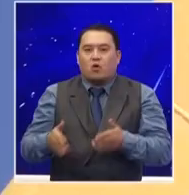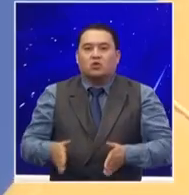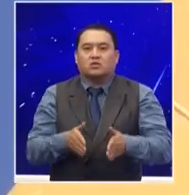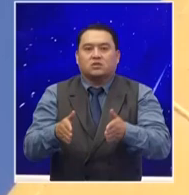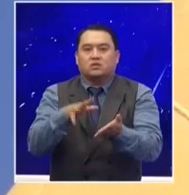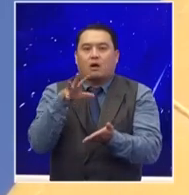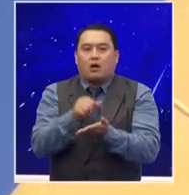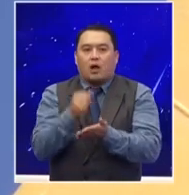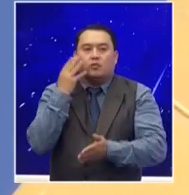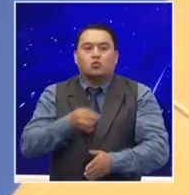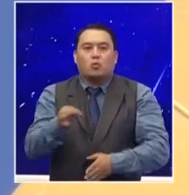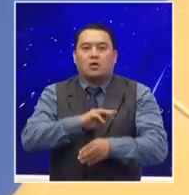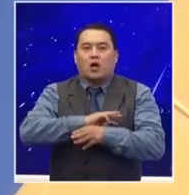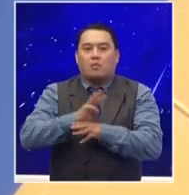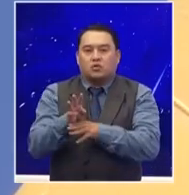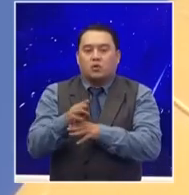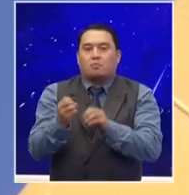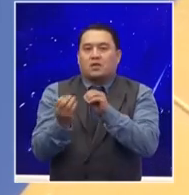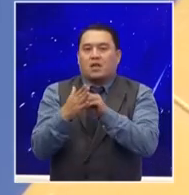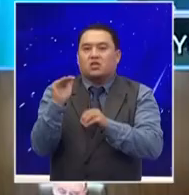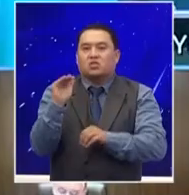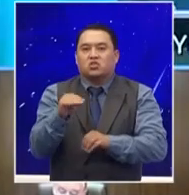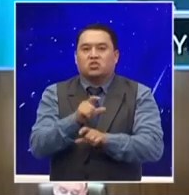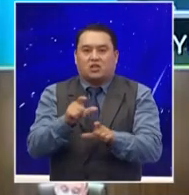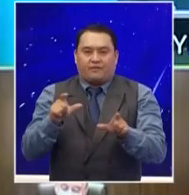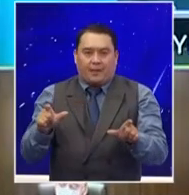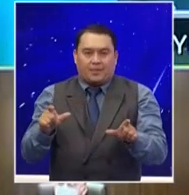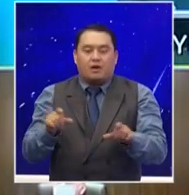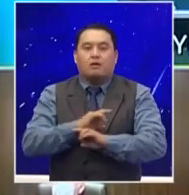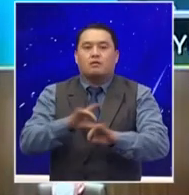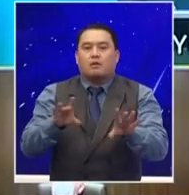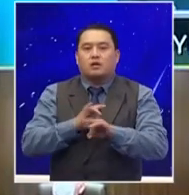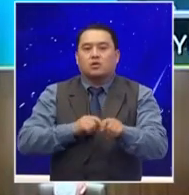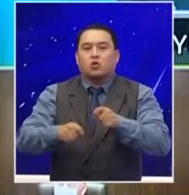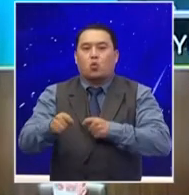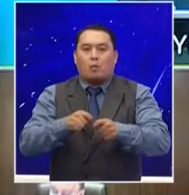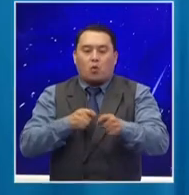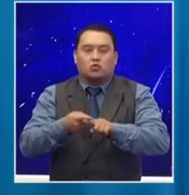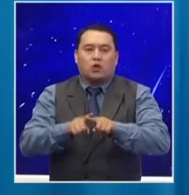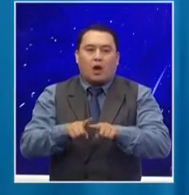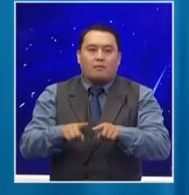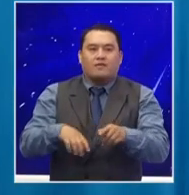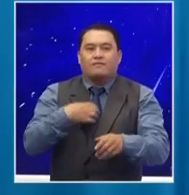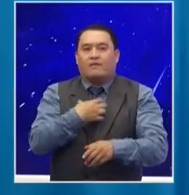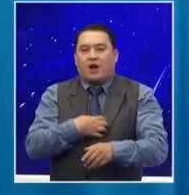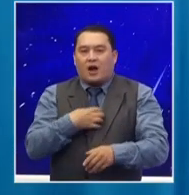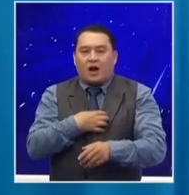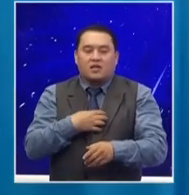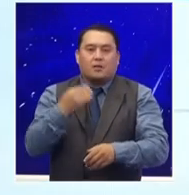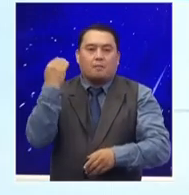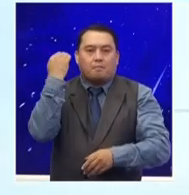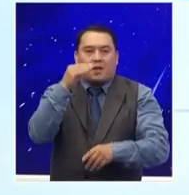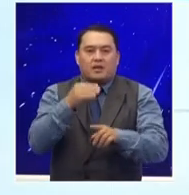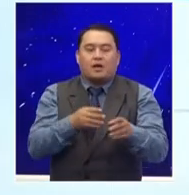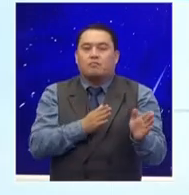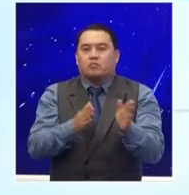карте занятости в ЖТСУ трудоустроено более 15 тысяч человек. Как отметили в правительстве, ДКЗ стала одним из самых эффективных механизмов